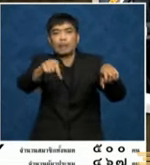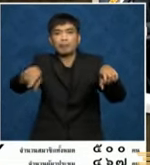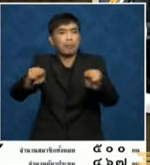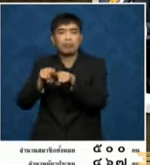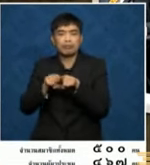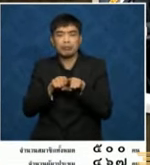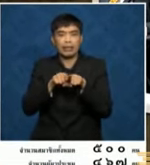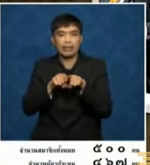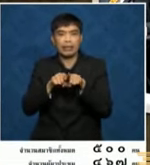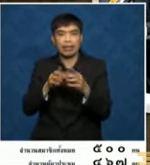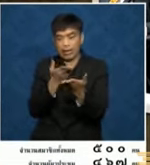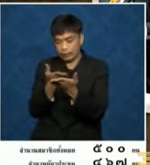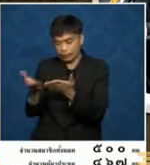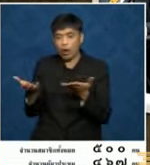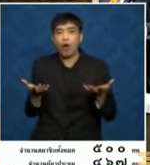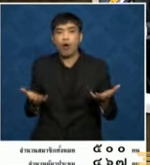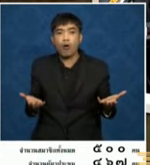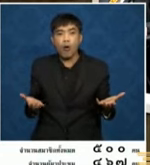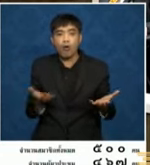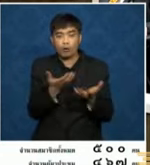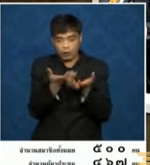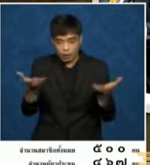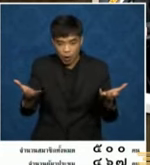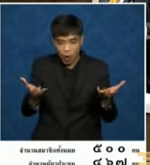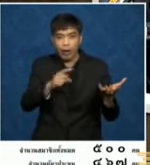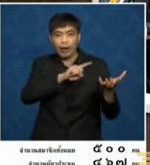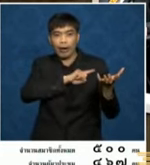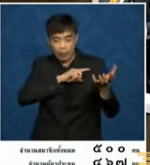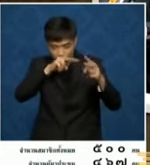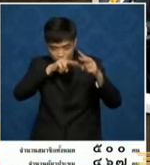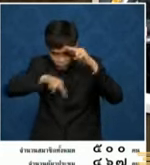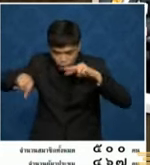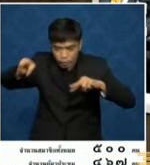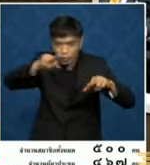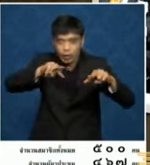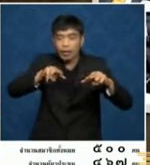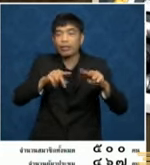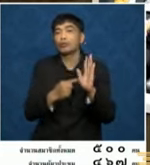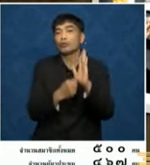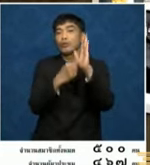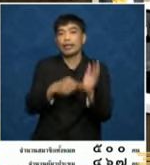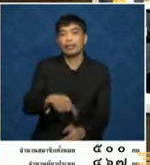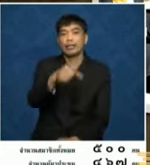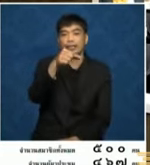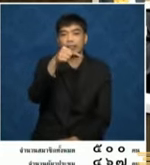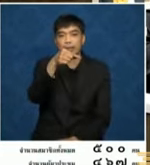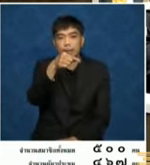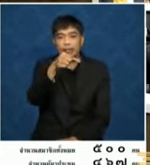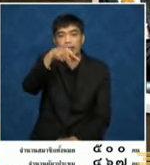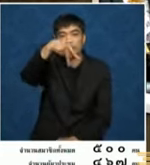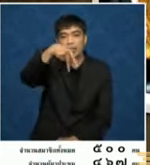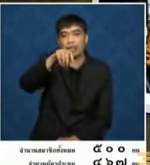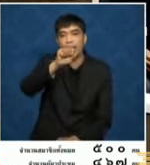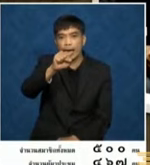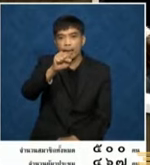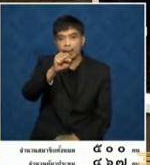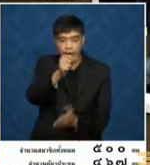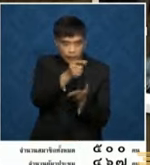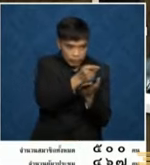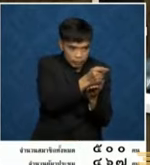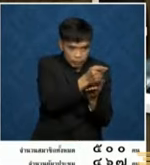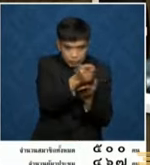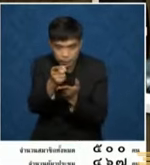ซื้ออุปกรณ์ครุภัณฑ์ในการสำรวจนะครับผมไม่ว่าจะเป็น GPS ไม่ว่าจะเป็น อุ